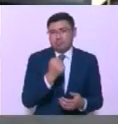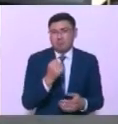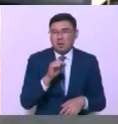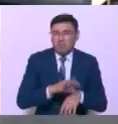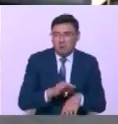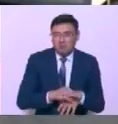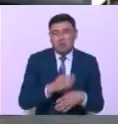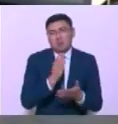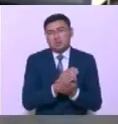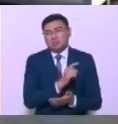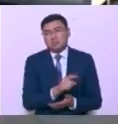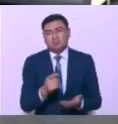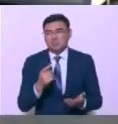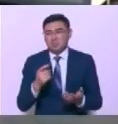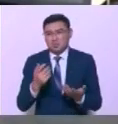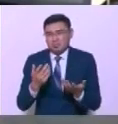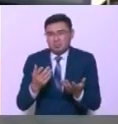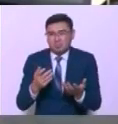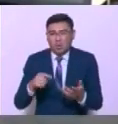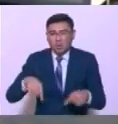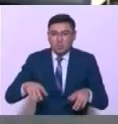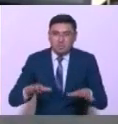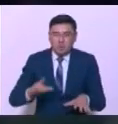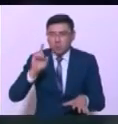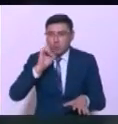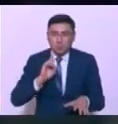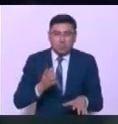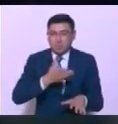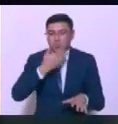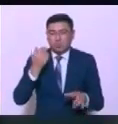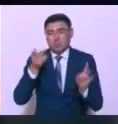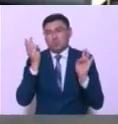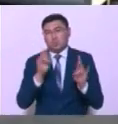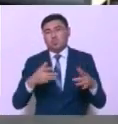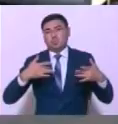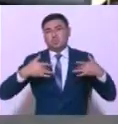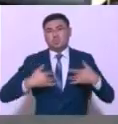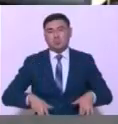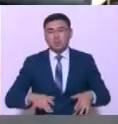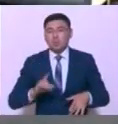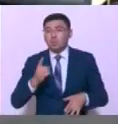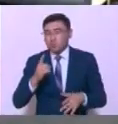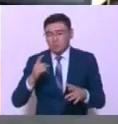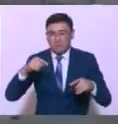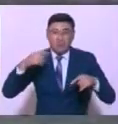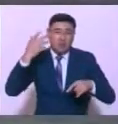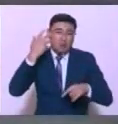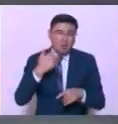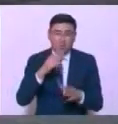любили Этот спорт и ушли много тех кто уходит из-за отсутствия манежа так как тяжело заниматься в более холодную